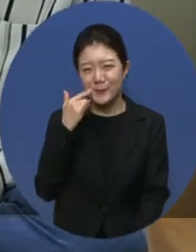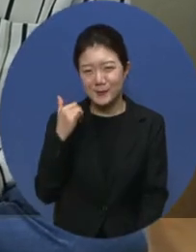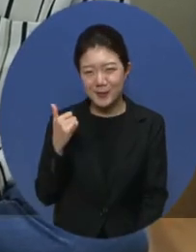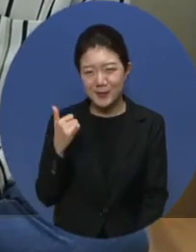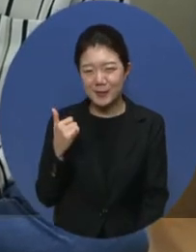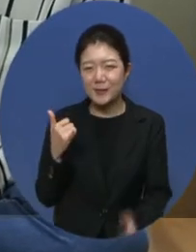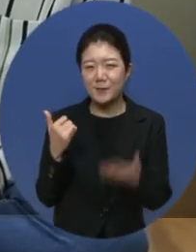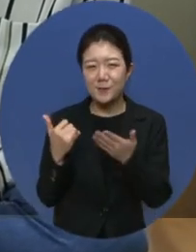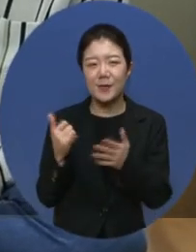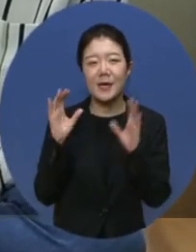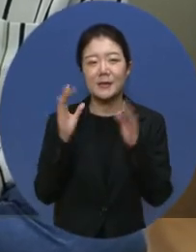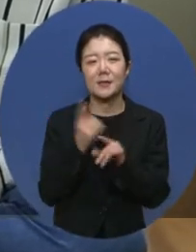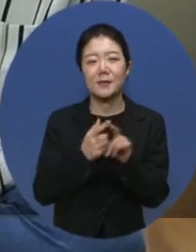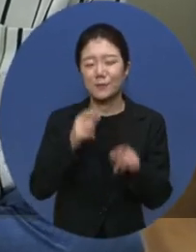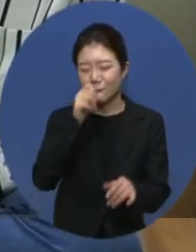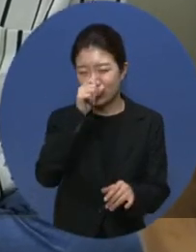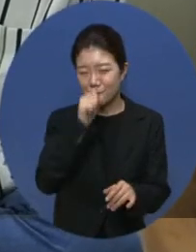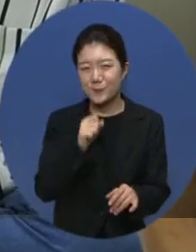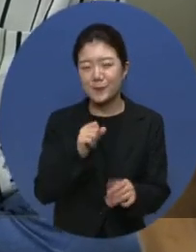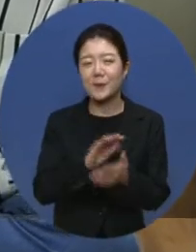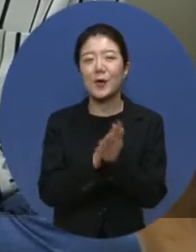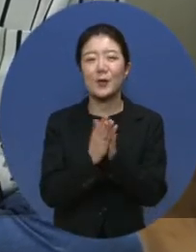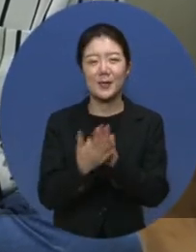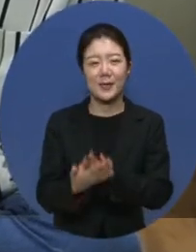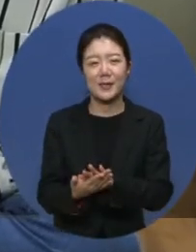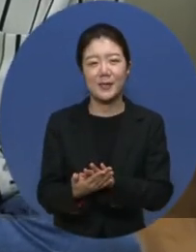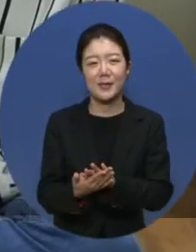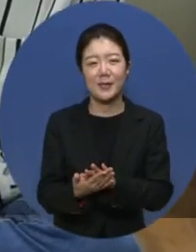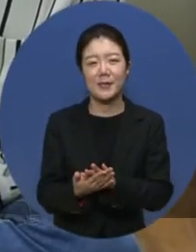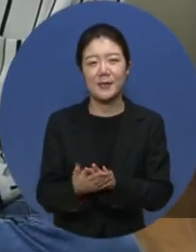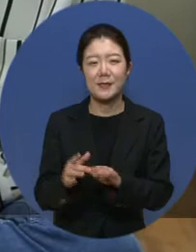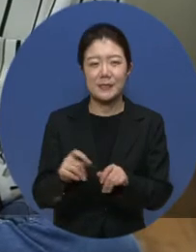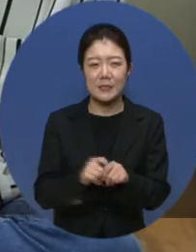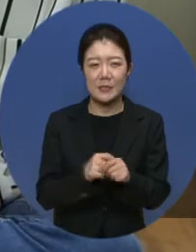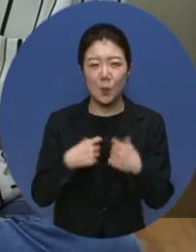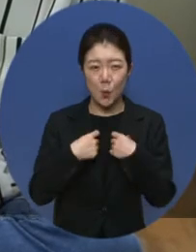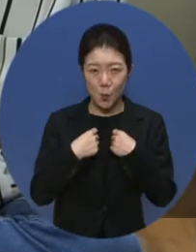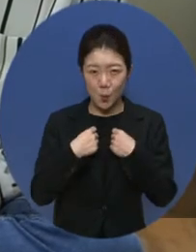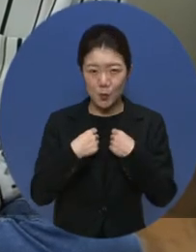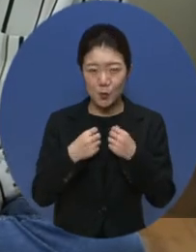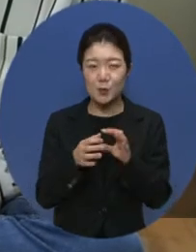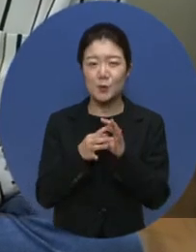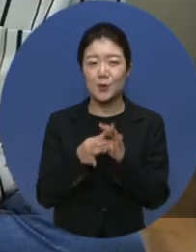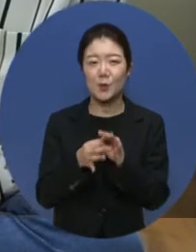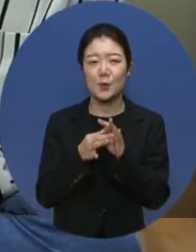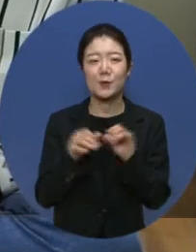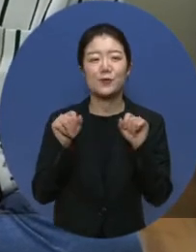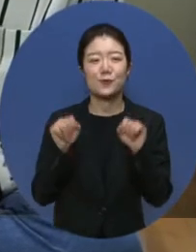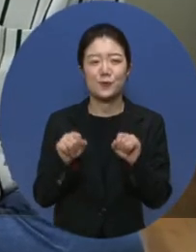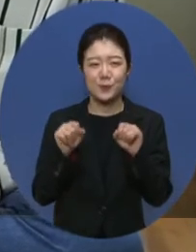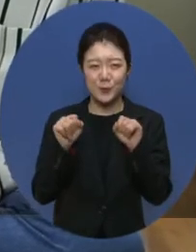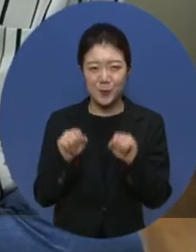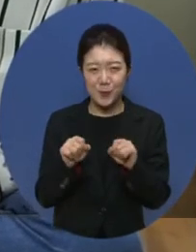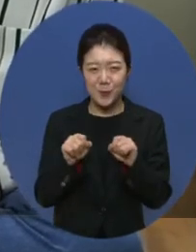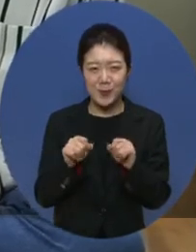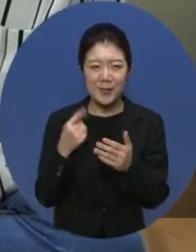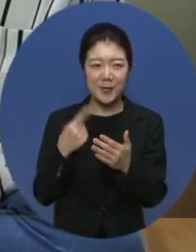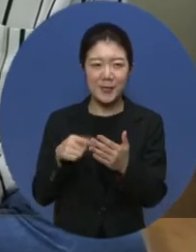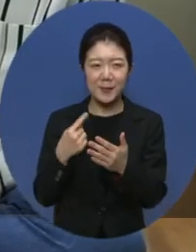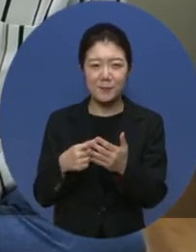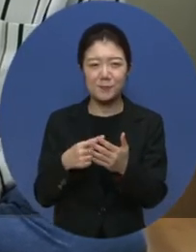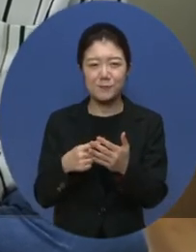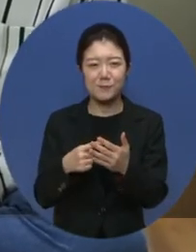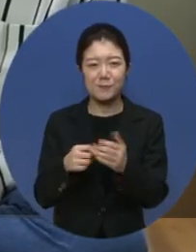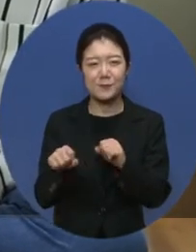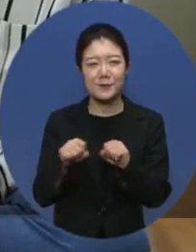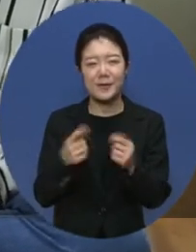부모님들한테 해주면 아이들이 훨씬 더 좋아지니까 그런 부분들 특수부 옷을 통한 이제 운동 방법들을 가르치고 하려고